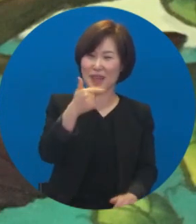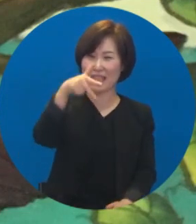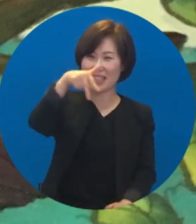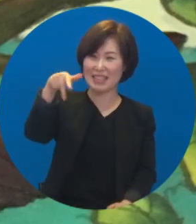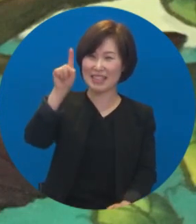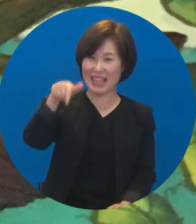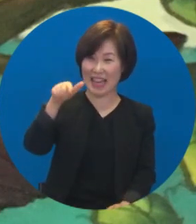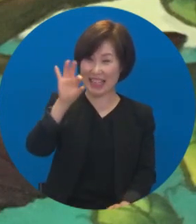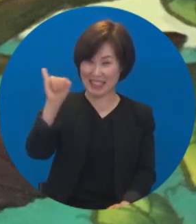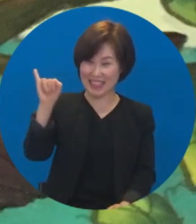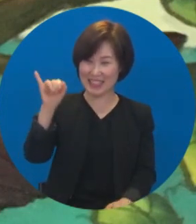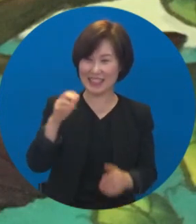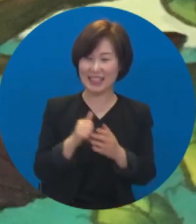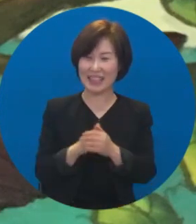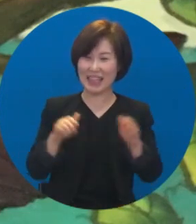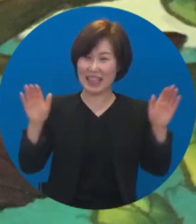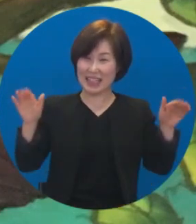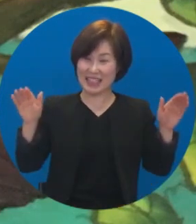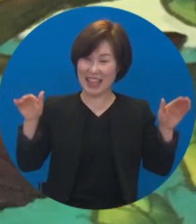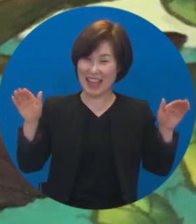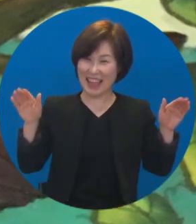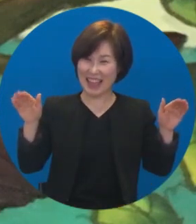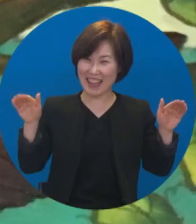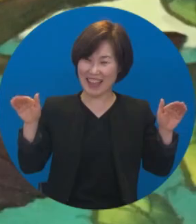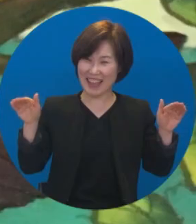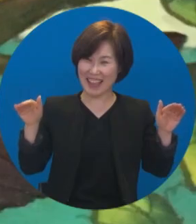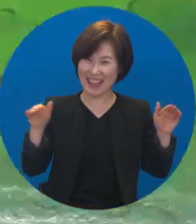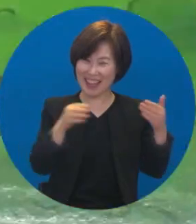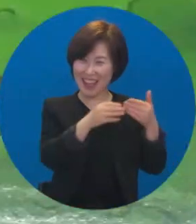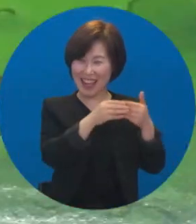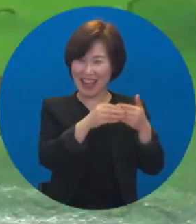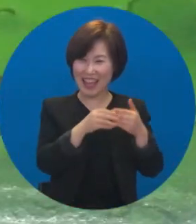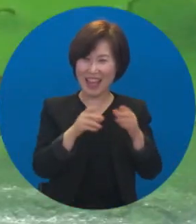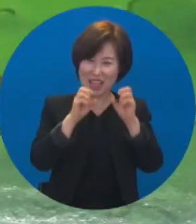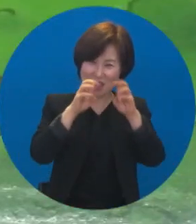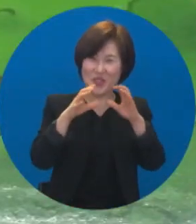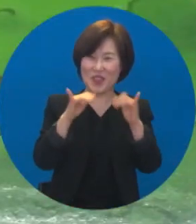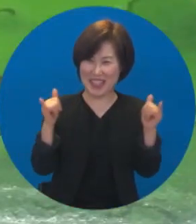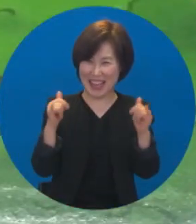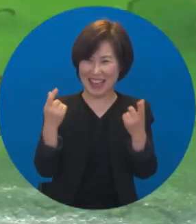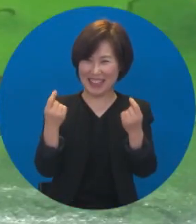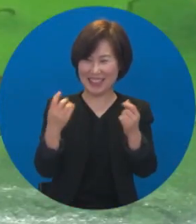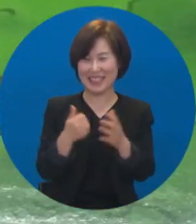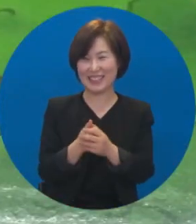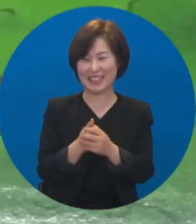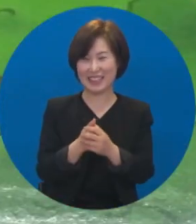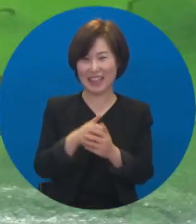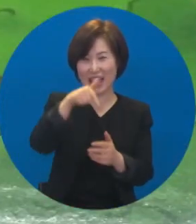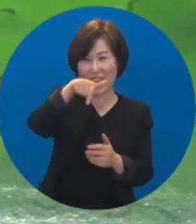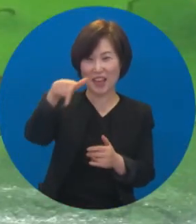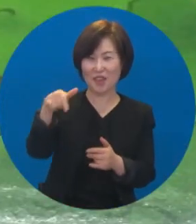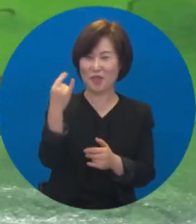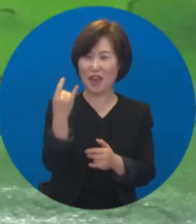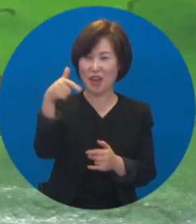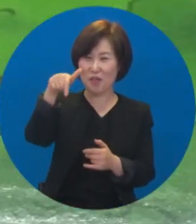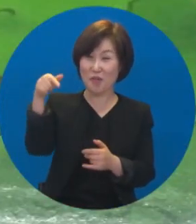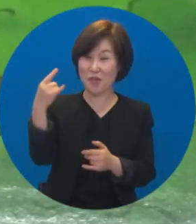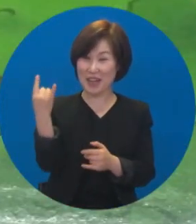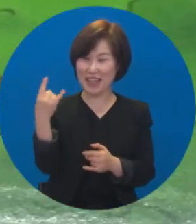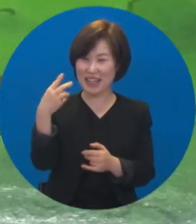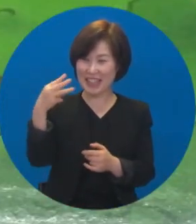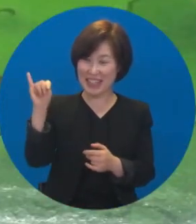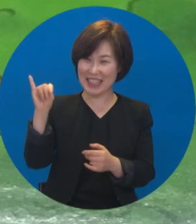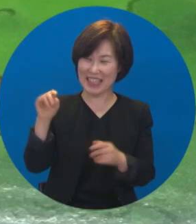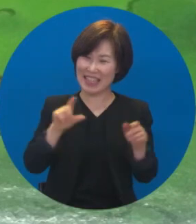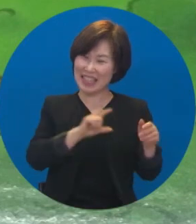조류계의 찬양 인도자라고 한번 불러보고 싶습니다. 꾀꼬리는 반짝이는 햇볕을